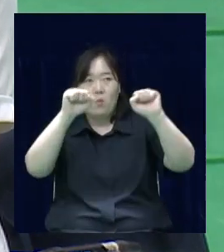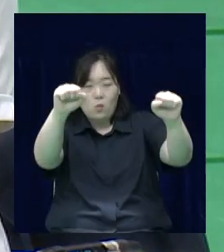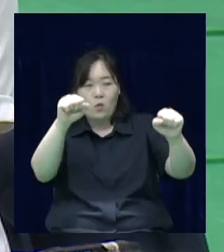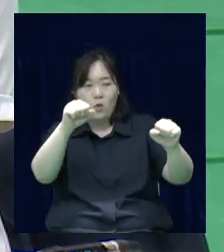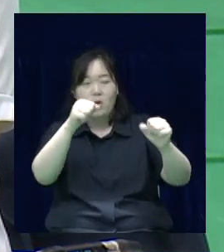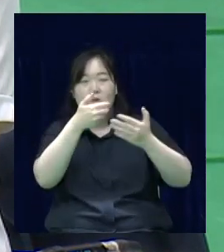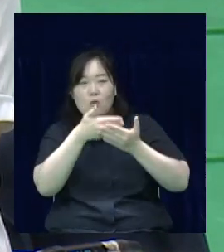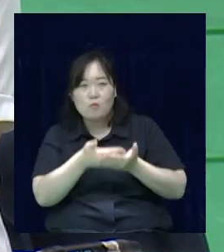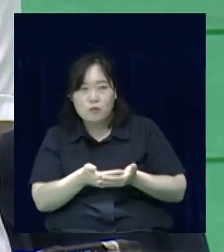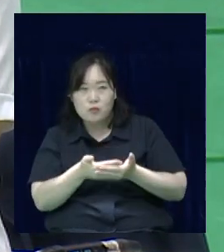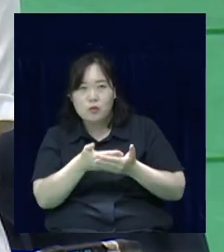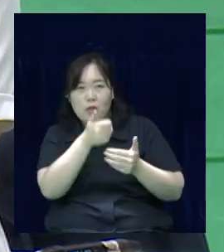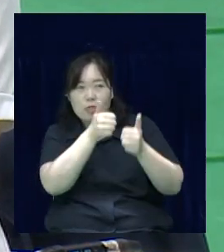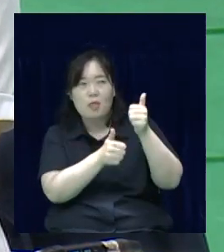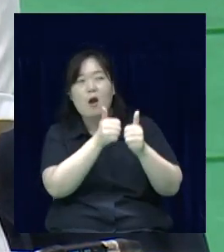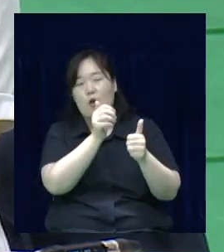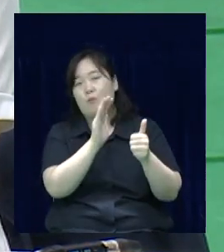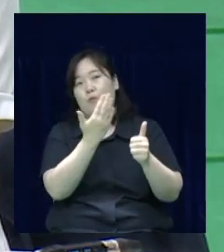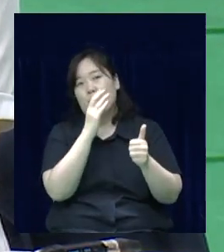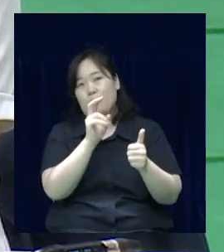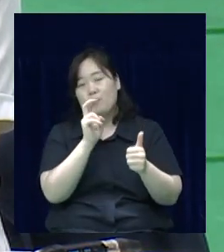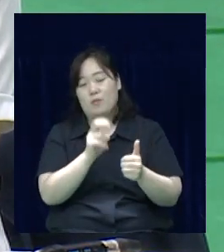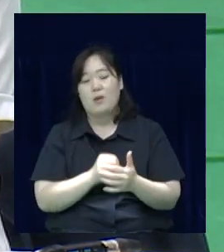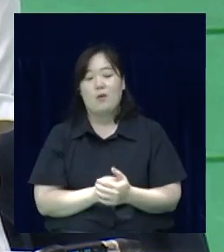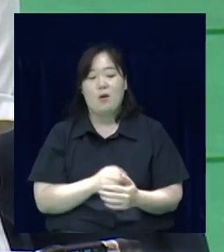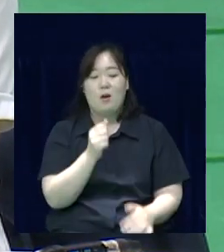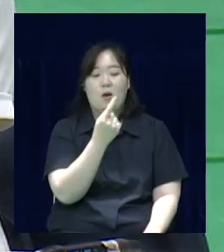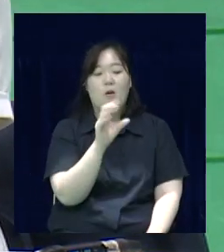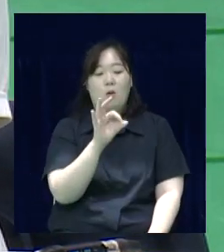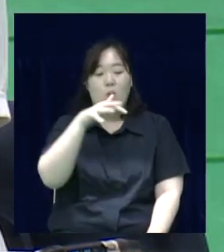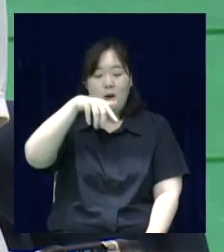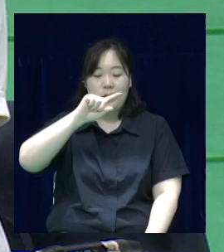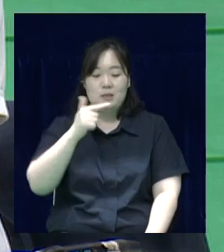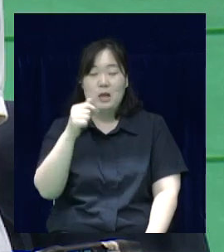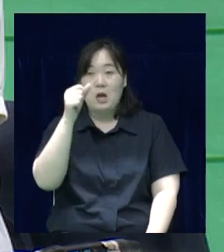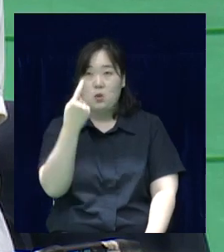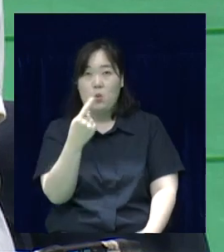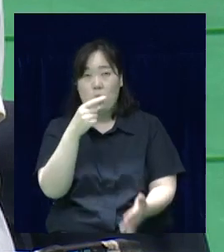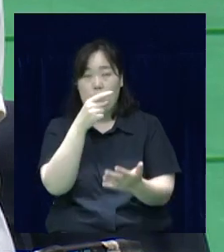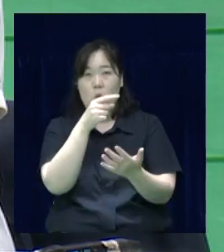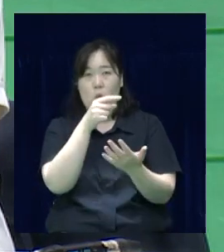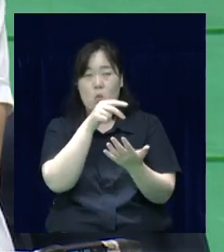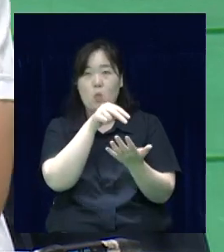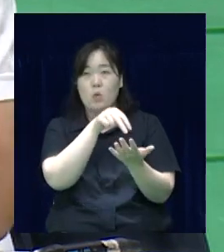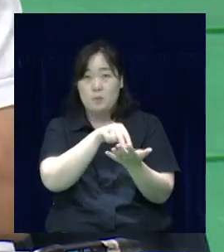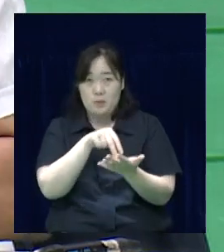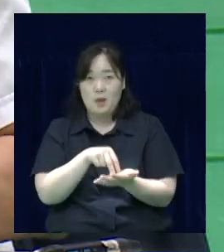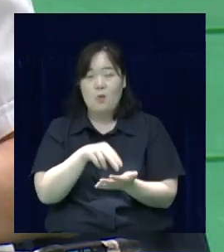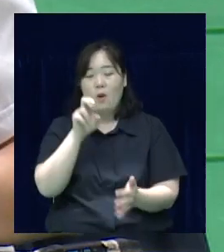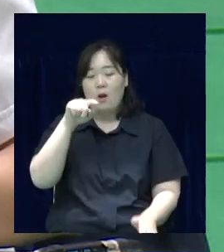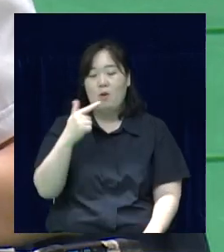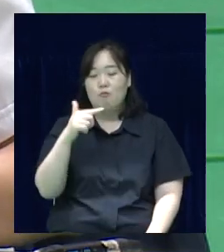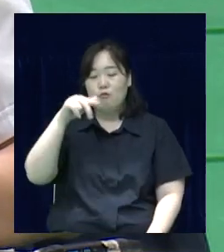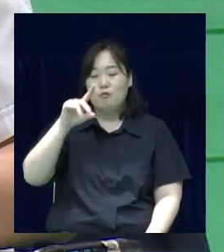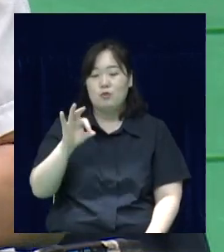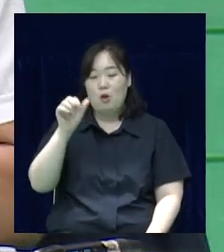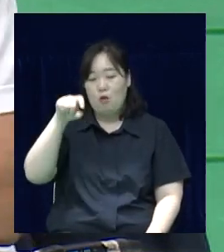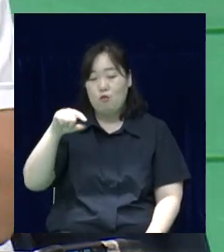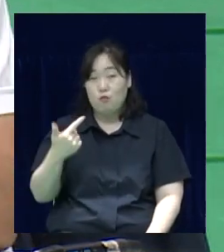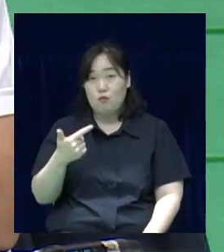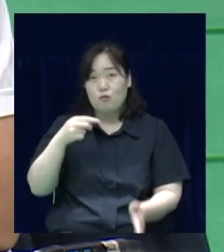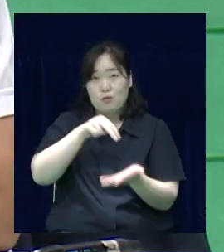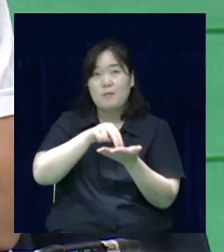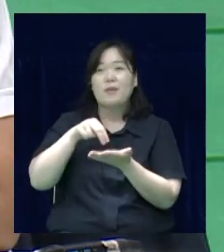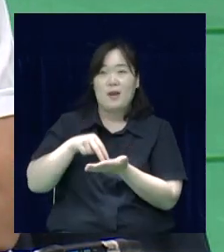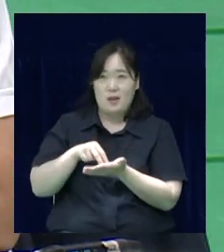세워야죠. 네. 네. 자 그렇기 때문에 뭐 사실 황찬우 선수 입장에서도 그렇고 문정훈 선수 입장에서도 그렇고 그 다음에 펼쳐지는